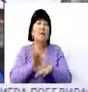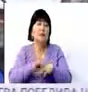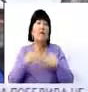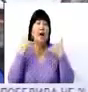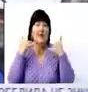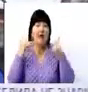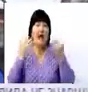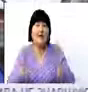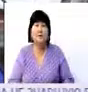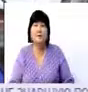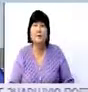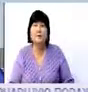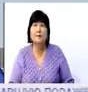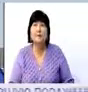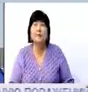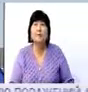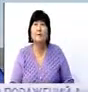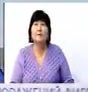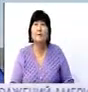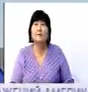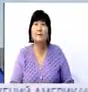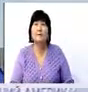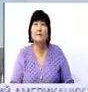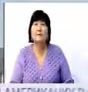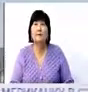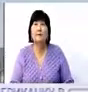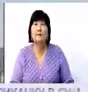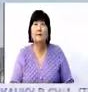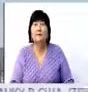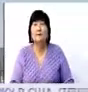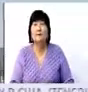Кристина Алмаскызы, Шолпан Исабекова, Алпамыс Ашербеков, Турихан Кужахметов, телеканал Казларда.